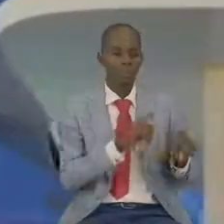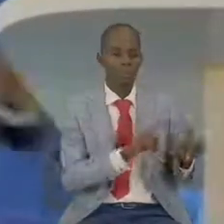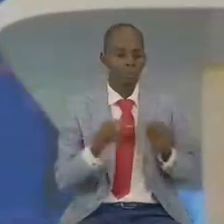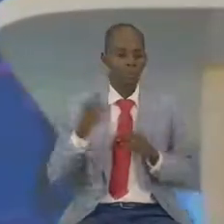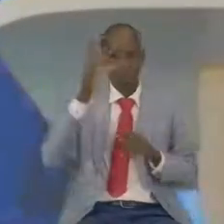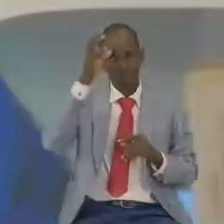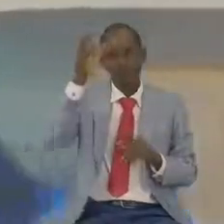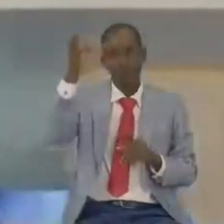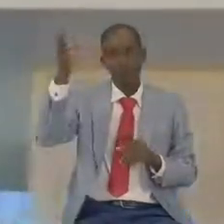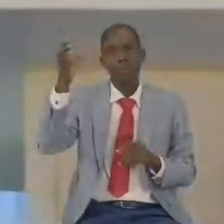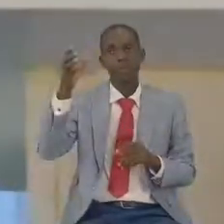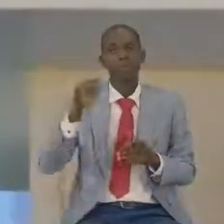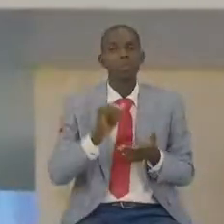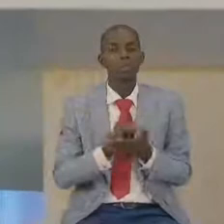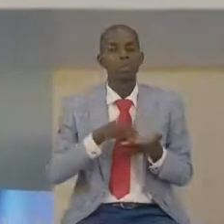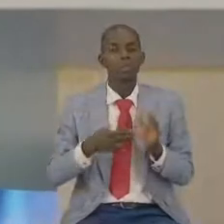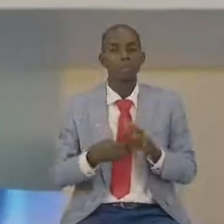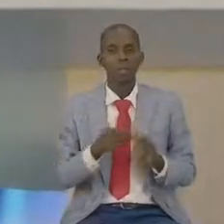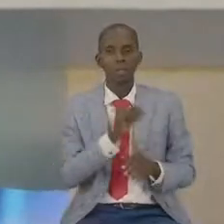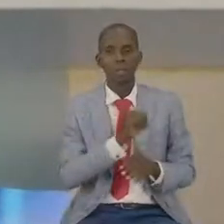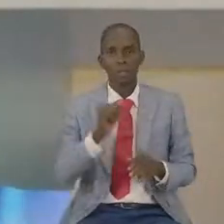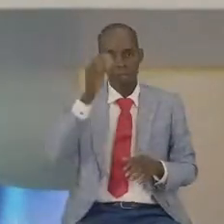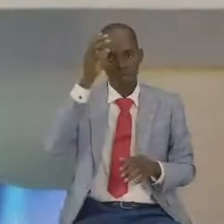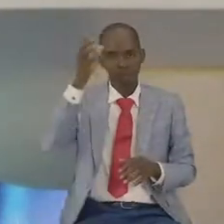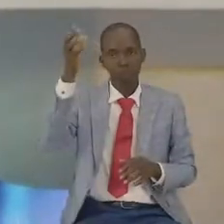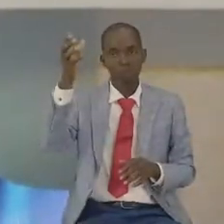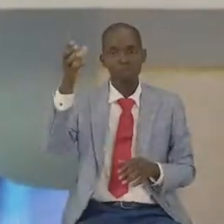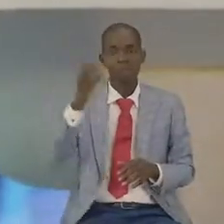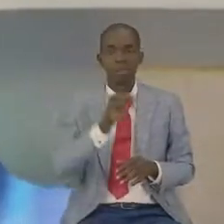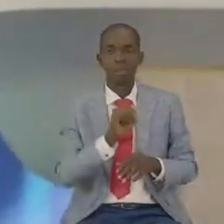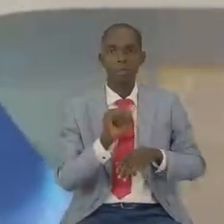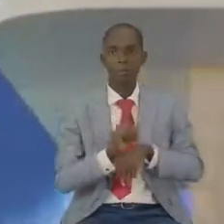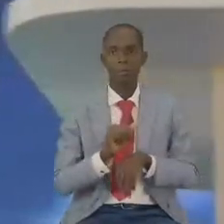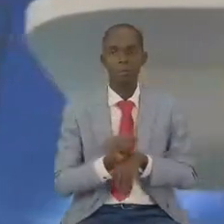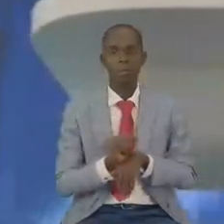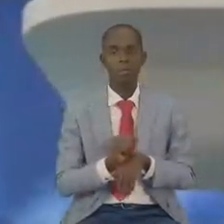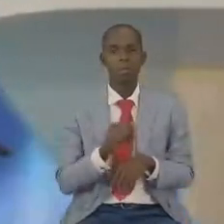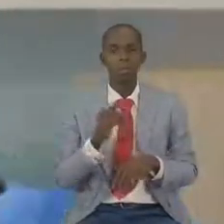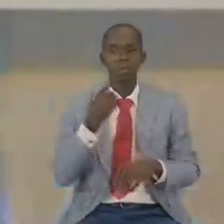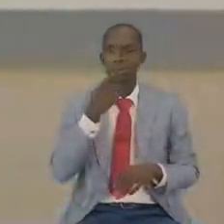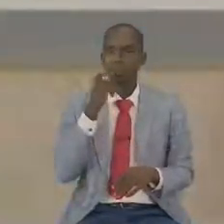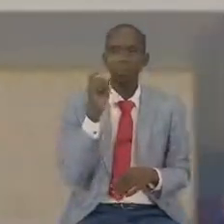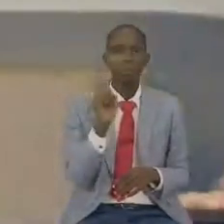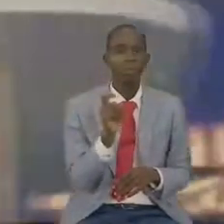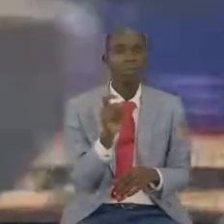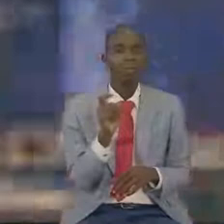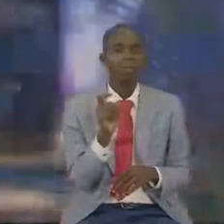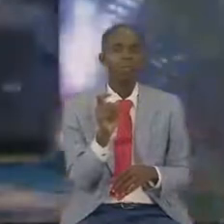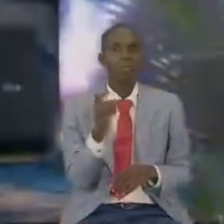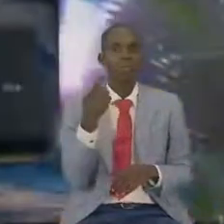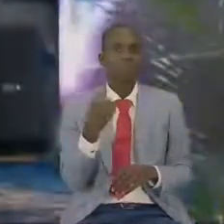transférable. Cela veut dire qu'un concept, une commission, un commandement,